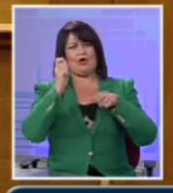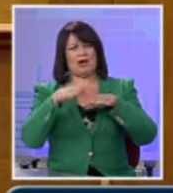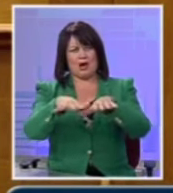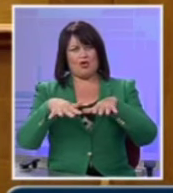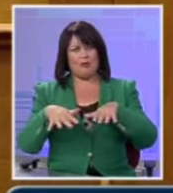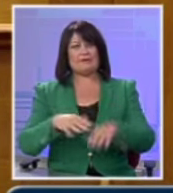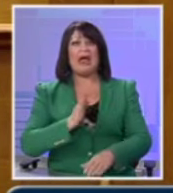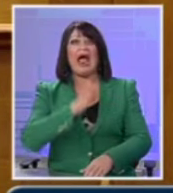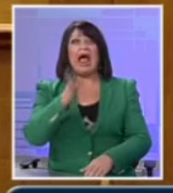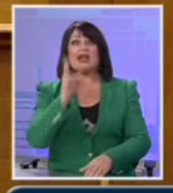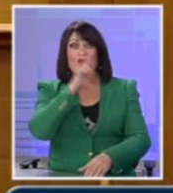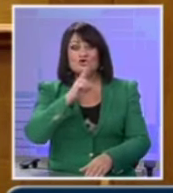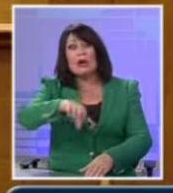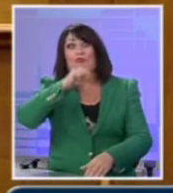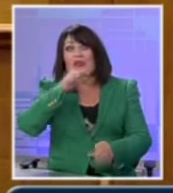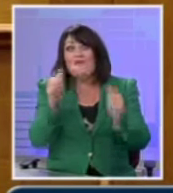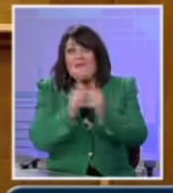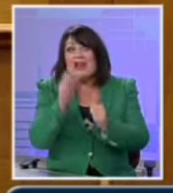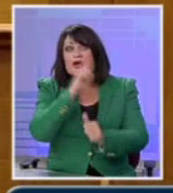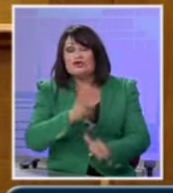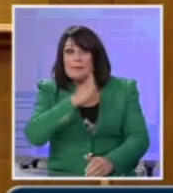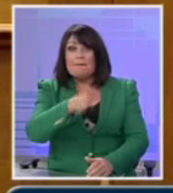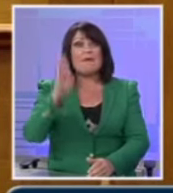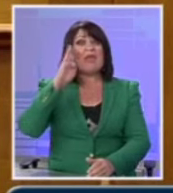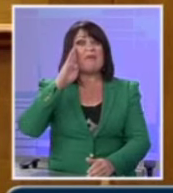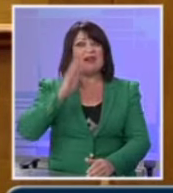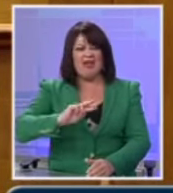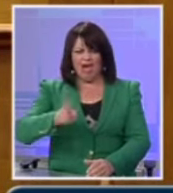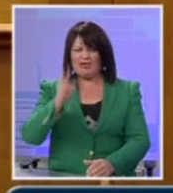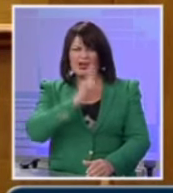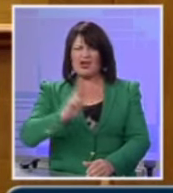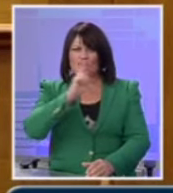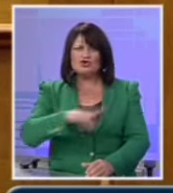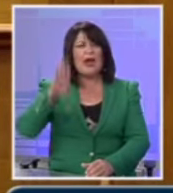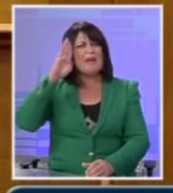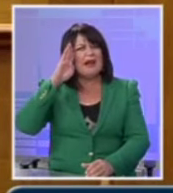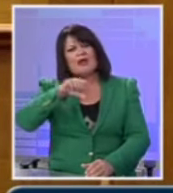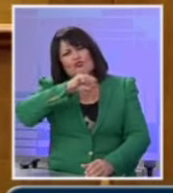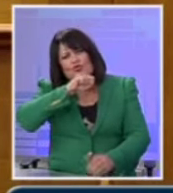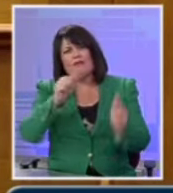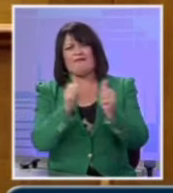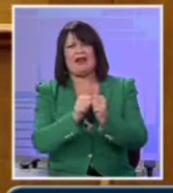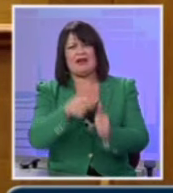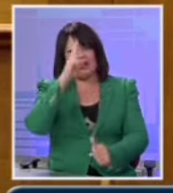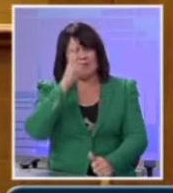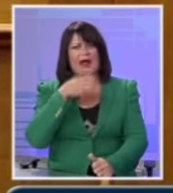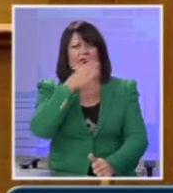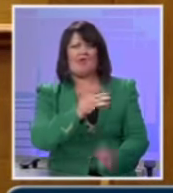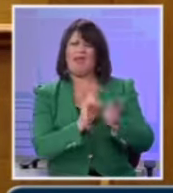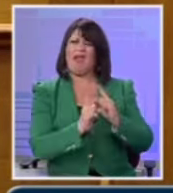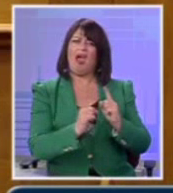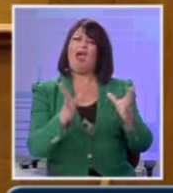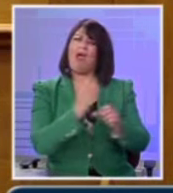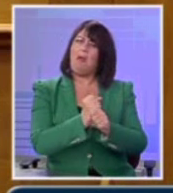στη Ρωσία μας λένε Ρωσόφιλους, όταν πάμε στην Αμερική μας λένε αντιρώσους Αμερικανόφιλους, όταν πάμε στη Γερμανία λέει τα βρήκαμε τους